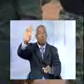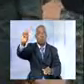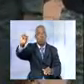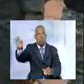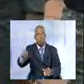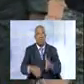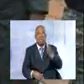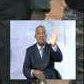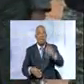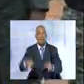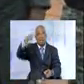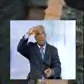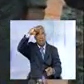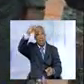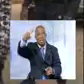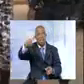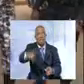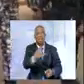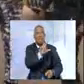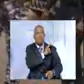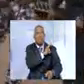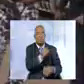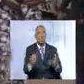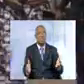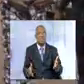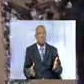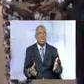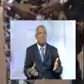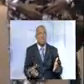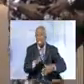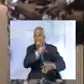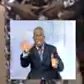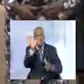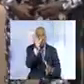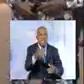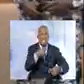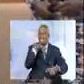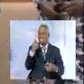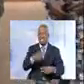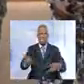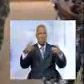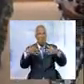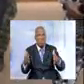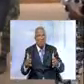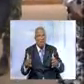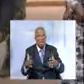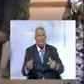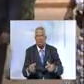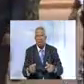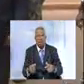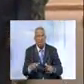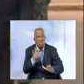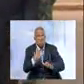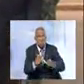gendarmes, policiers et militaires ont subi des attaques. Paul Kofi Kofi s'est rendu sur les lieux. Le 10